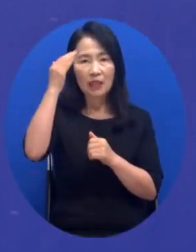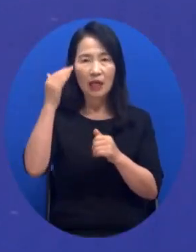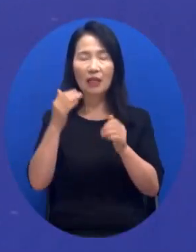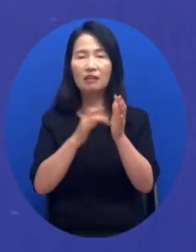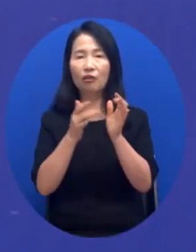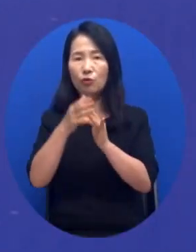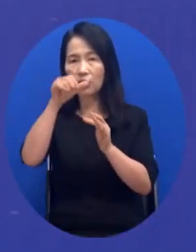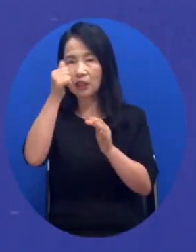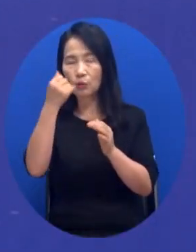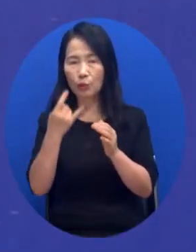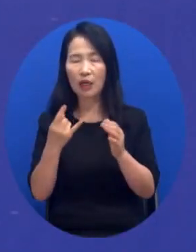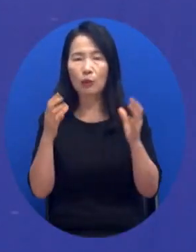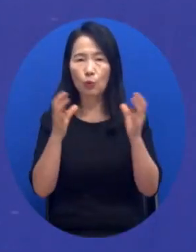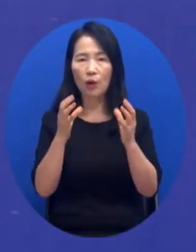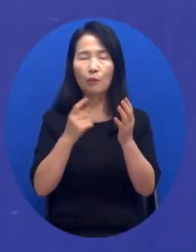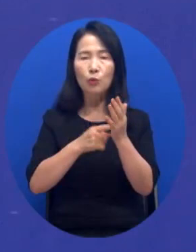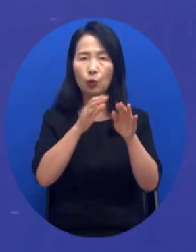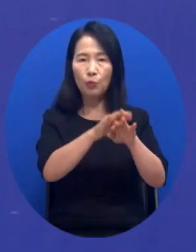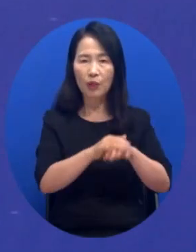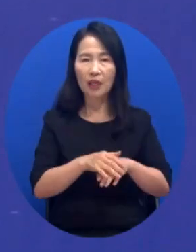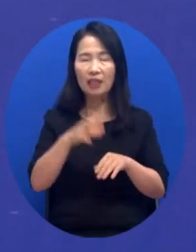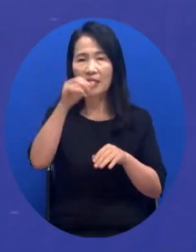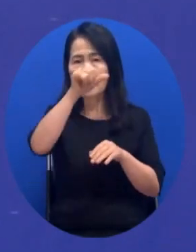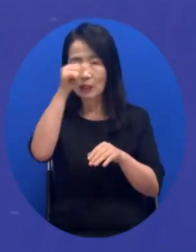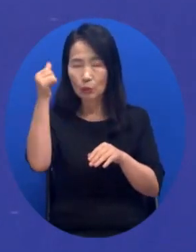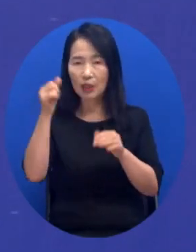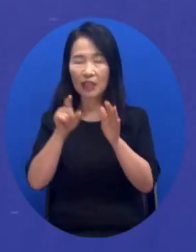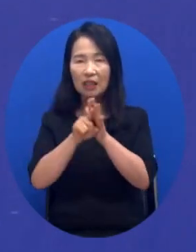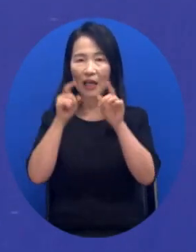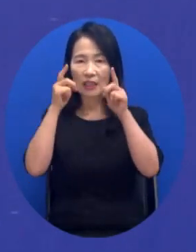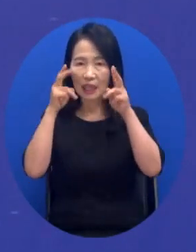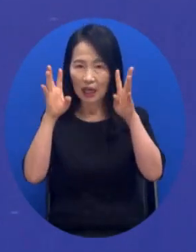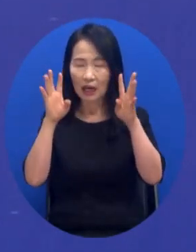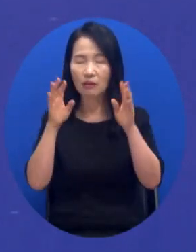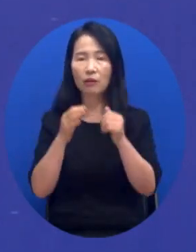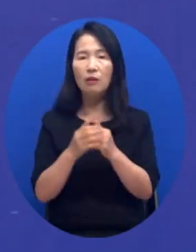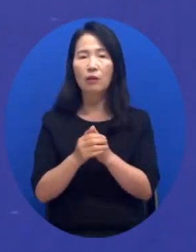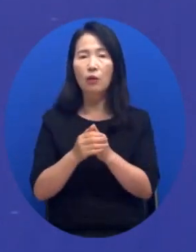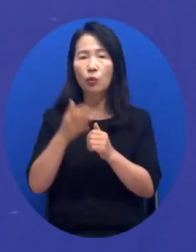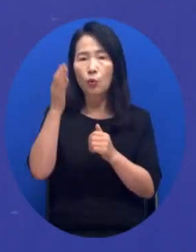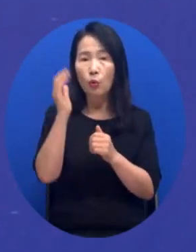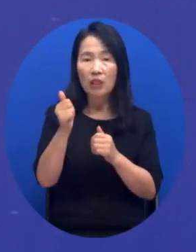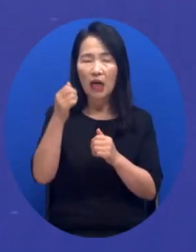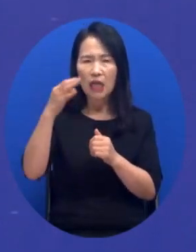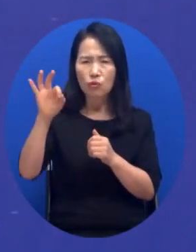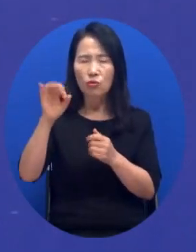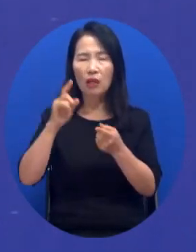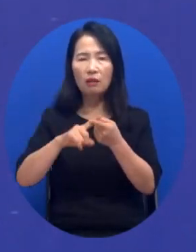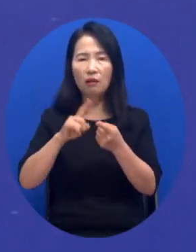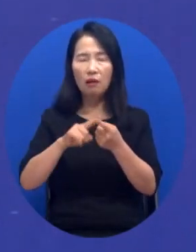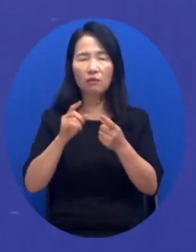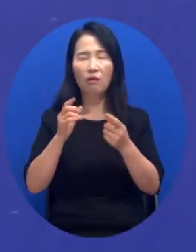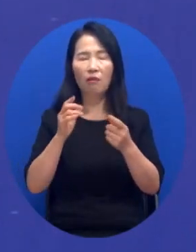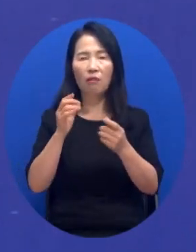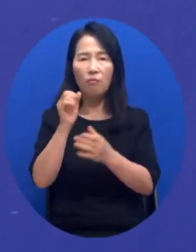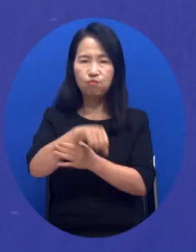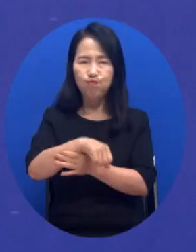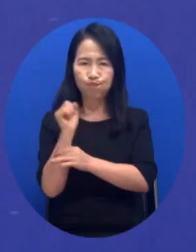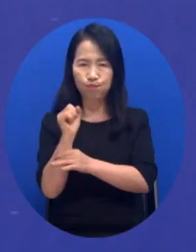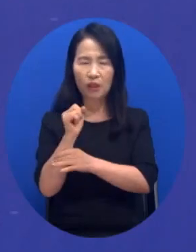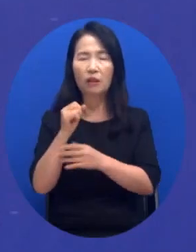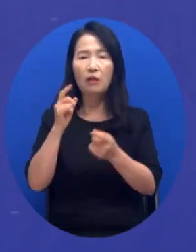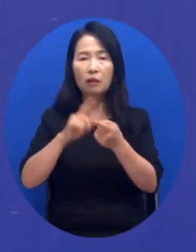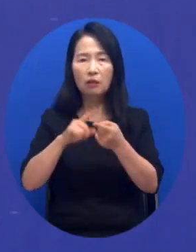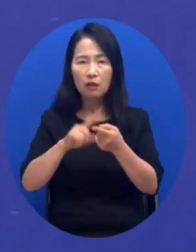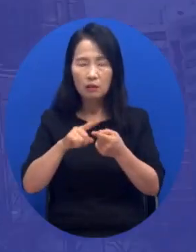대한예수교장로의 통합총회가 장로회 신학대학교 총장 인준을 부결한 것과 관련해 장신대 교수들이